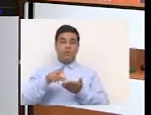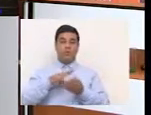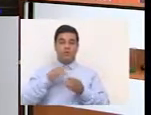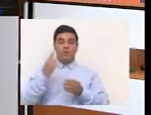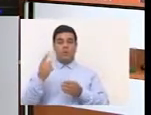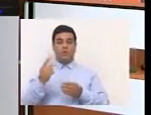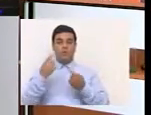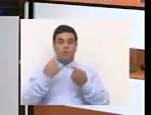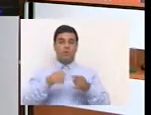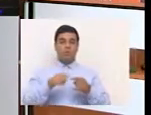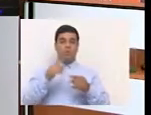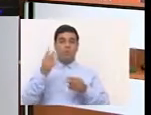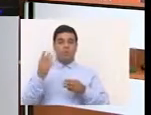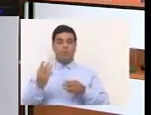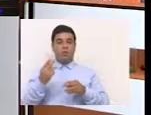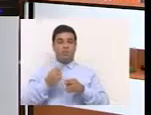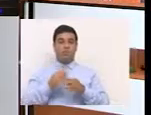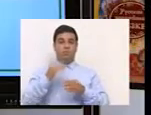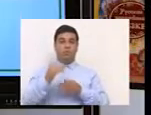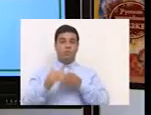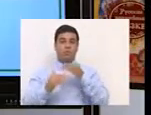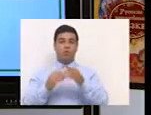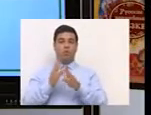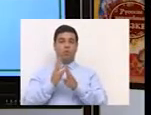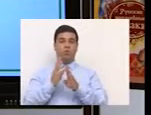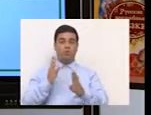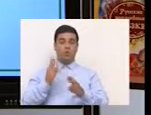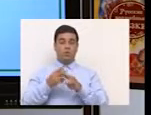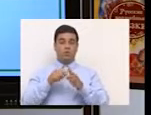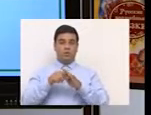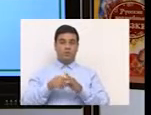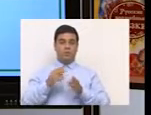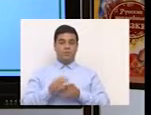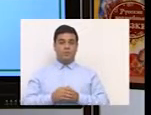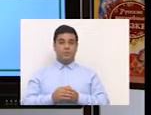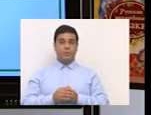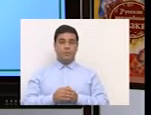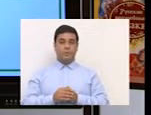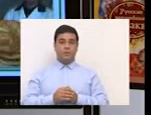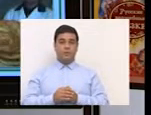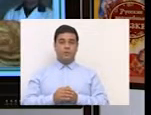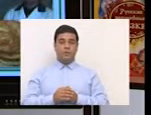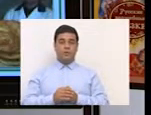к другому, к третьему. По очереди чередуются явления.